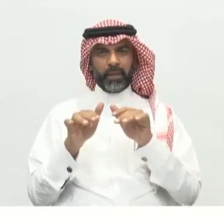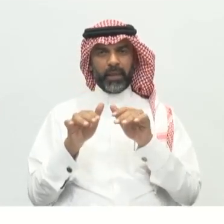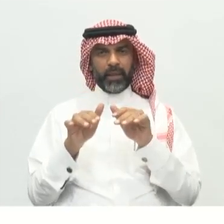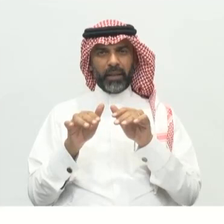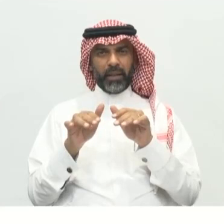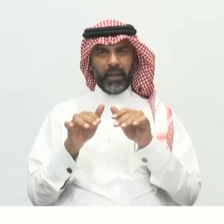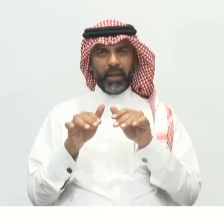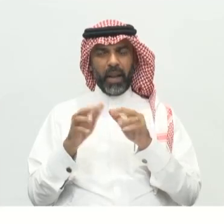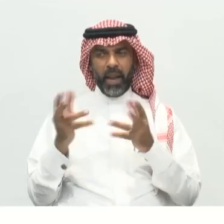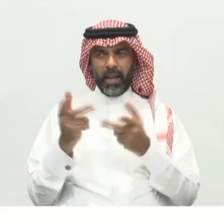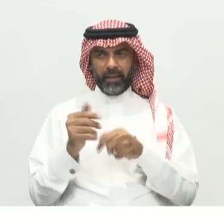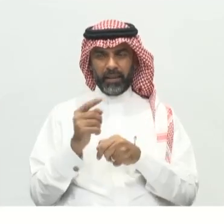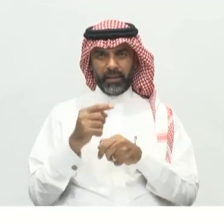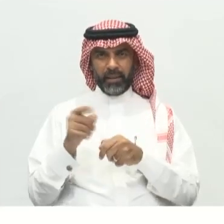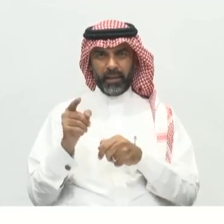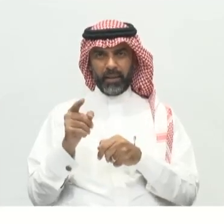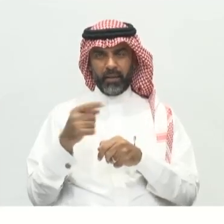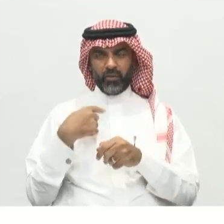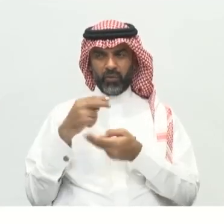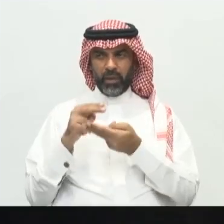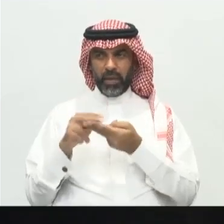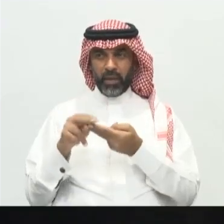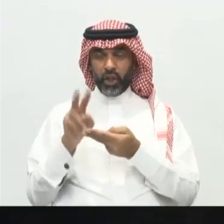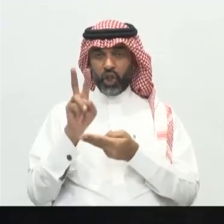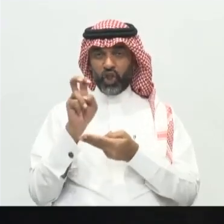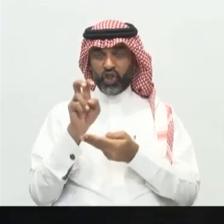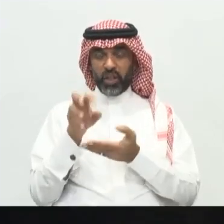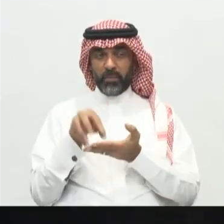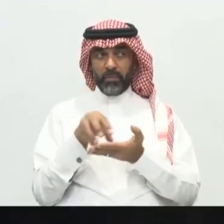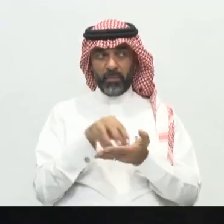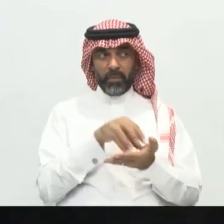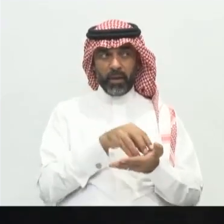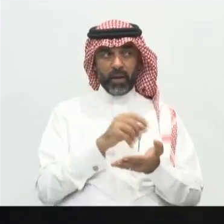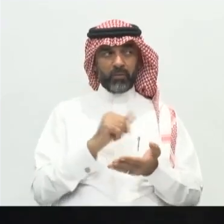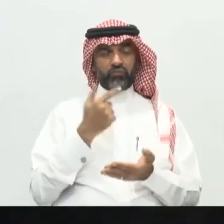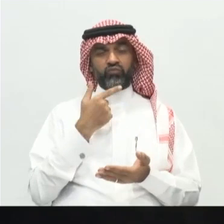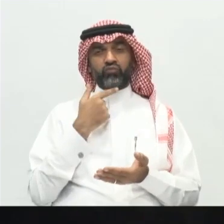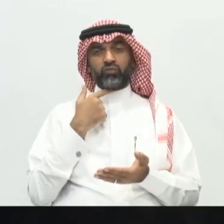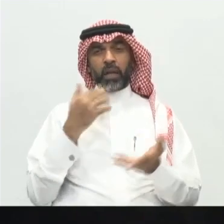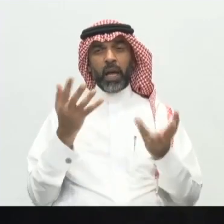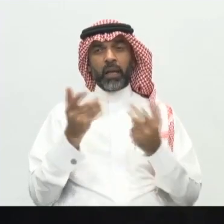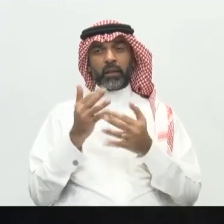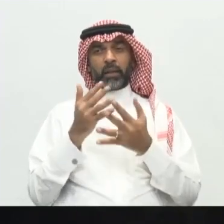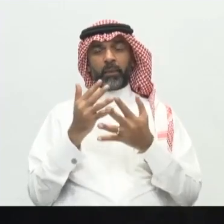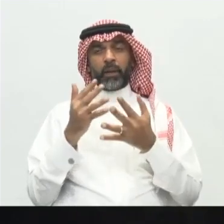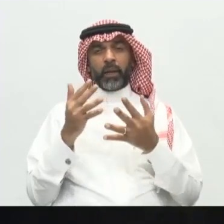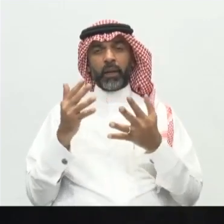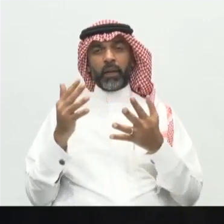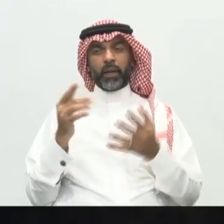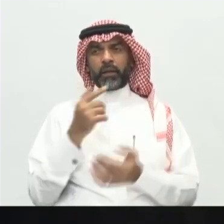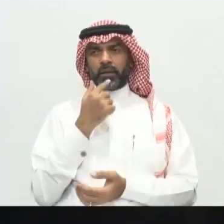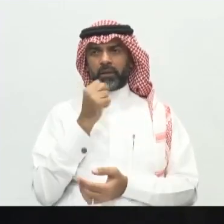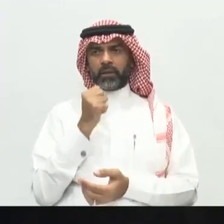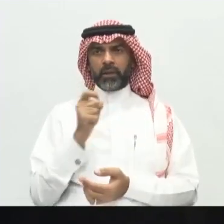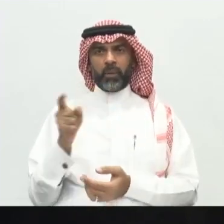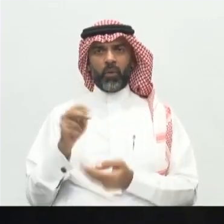طريقه برمجه الاعداد الصحيحه فنقوم بحل بما انها 20 موقع اي اننا نحتاج عدد كبير لا تستطيع القوه المفرطه القيام